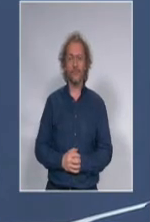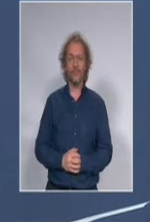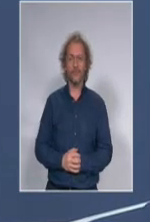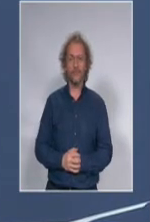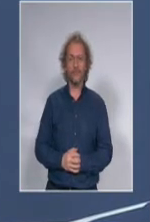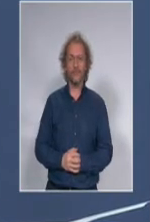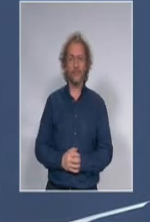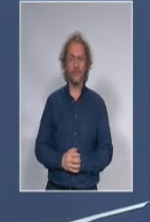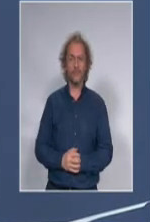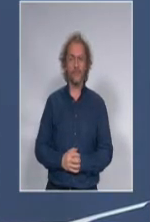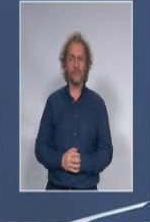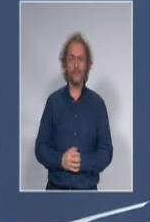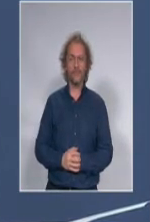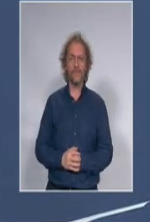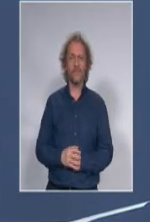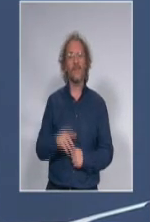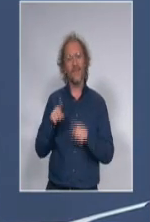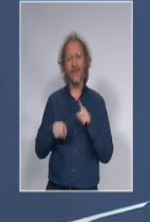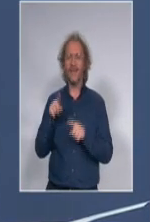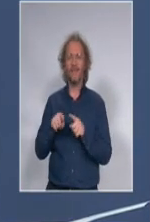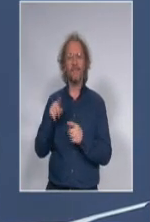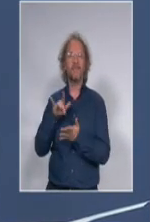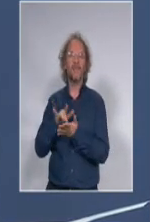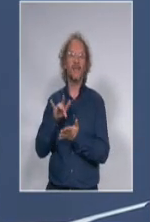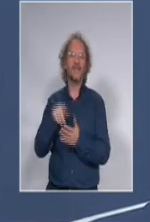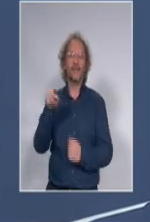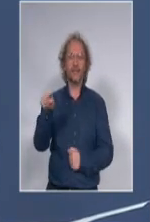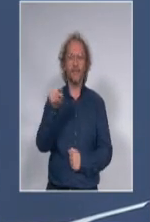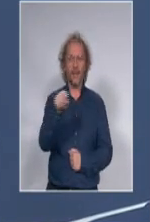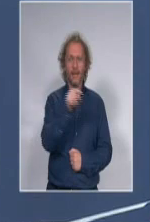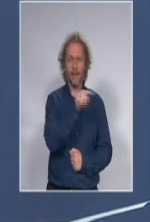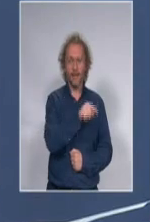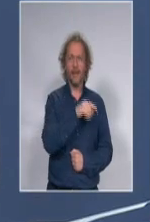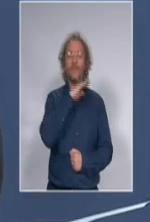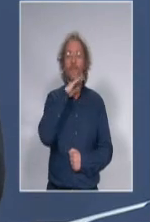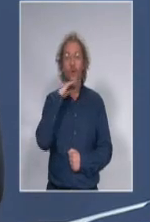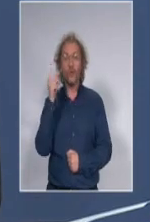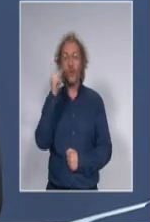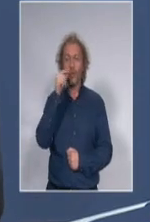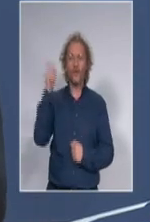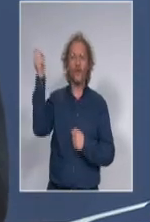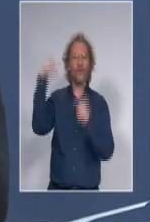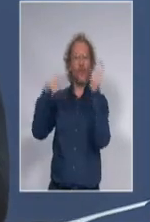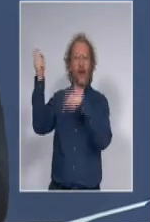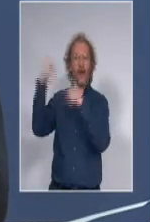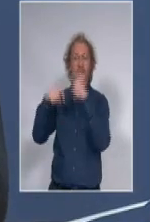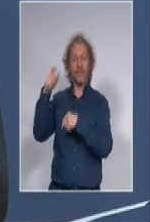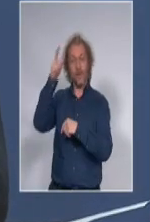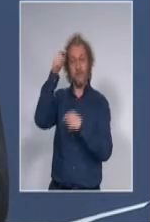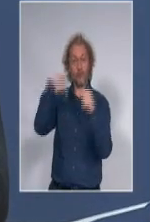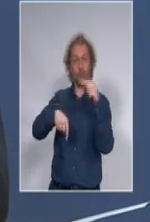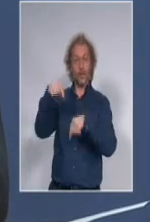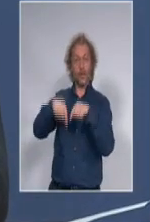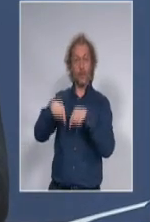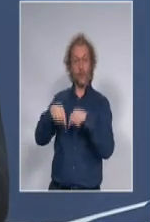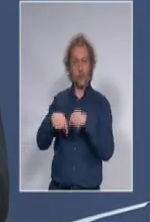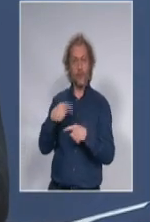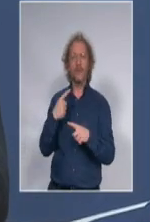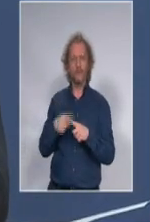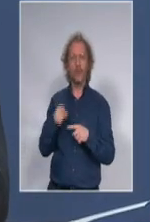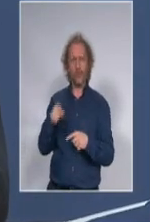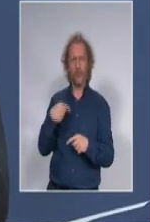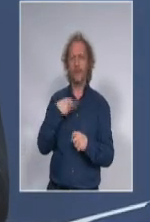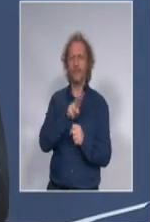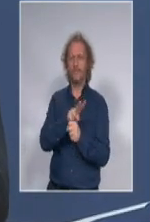imamo veliki broj, veliki priliv ljudi sa strana i tu ćemo posebnu pažnju da obratimo. Zato molim penzionere da ne